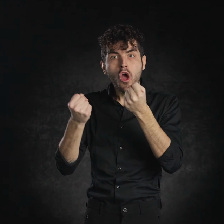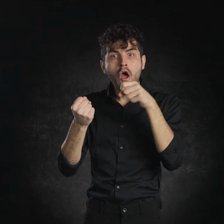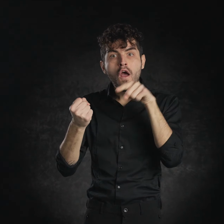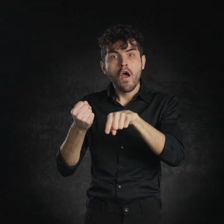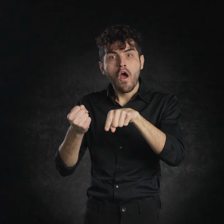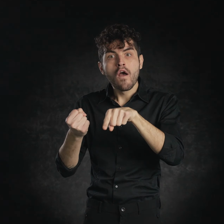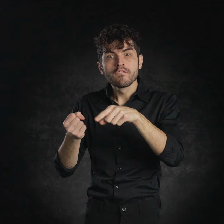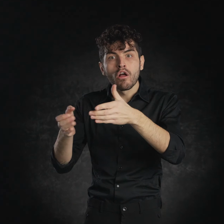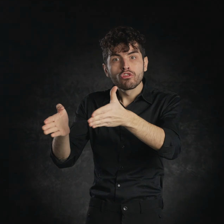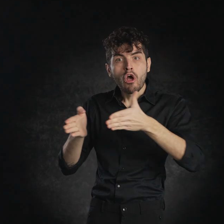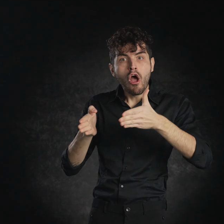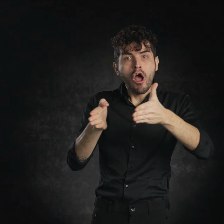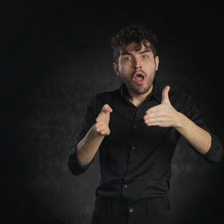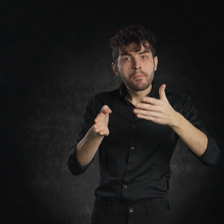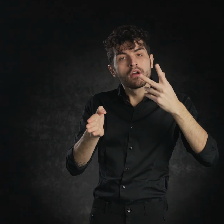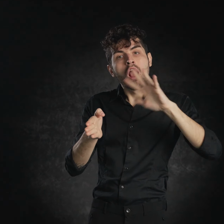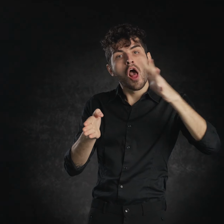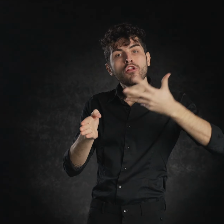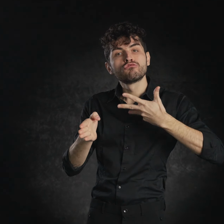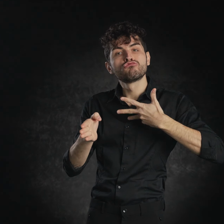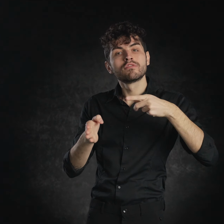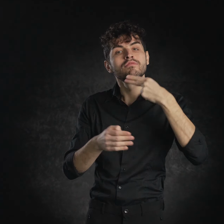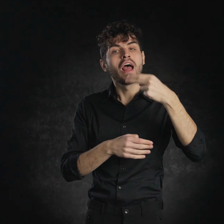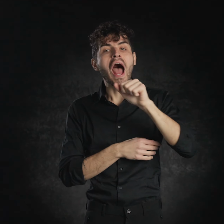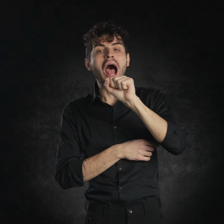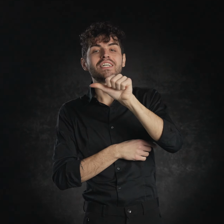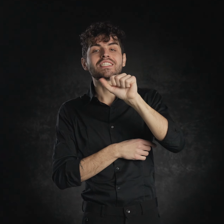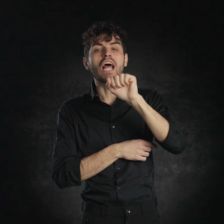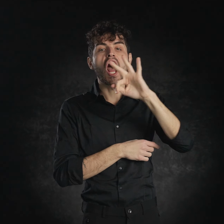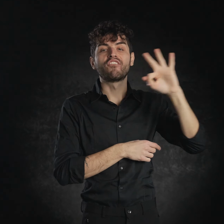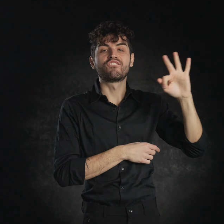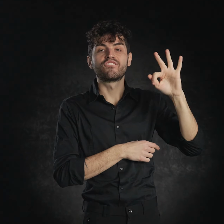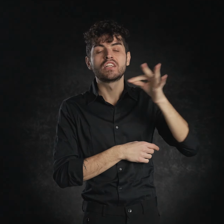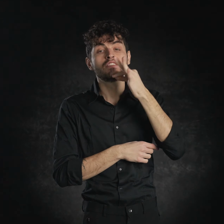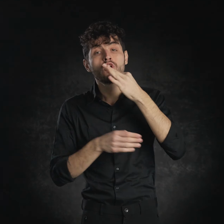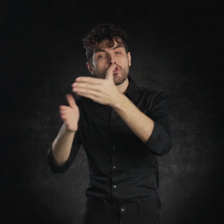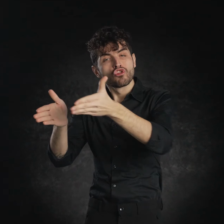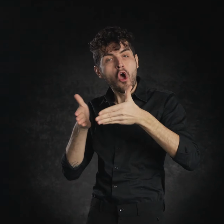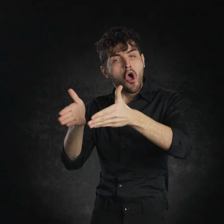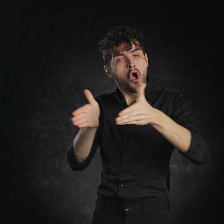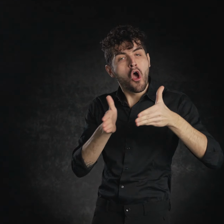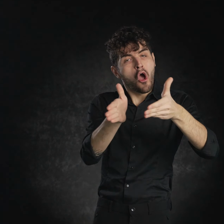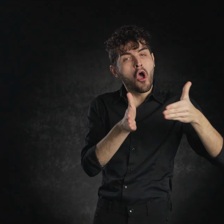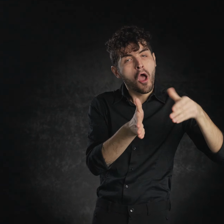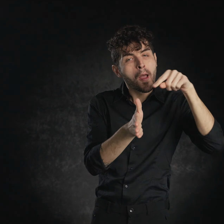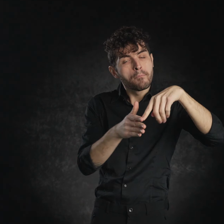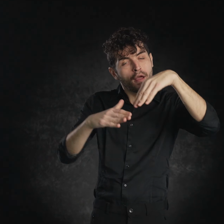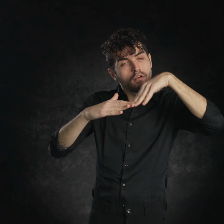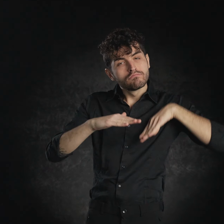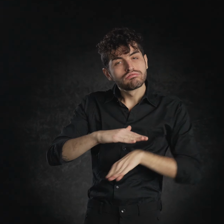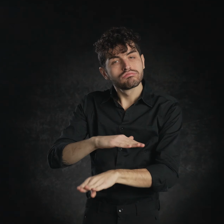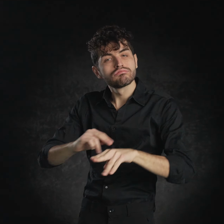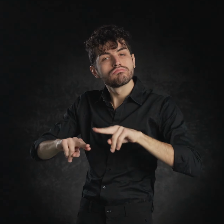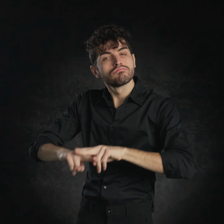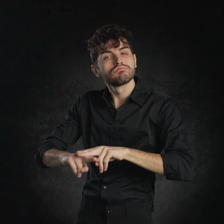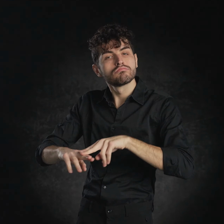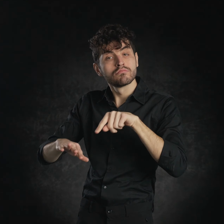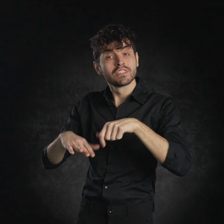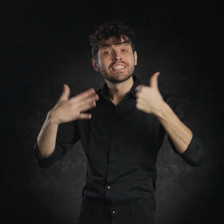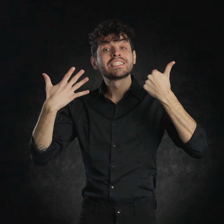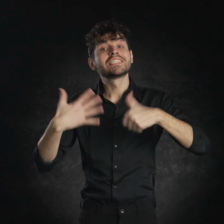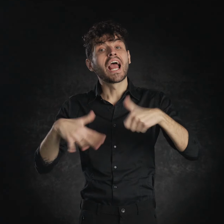un'altra tomba cosiddetta aaf una tomba Semir rupestre in cui vedete ci sono 16 pilastri con